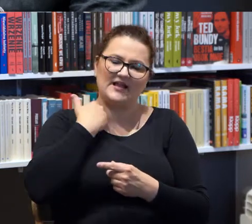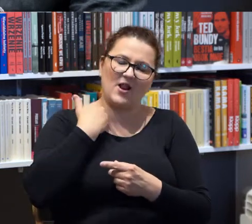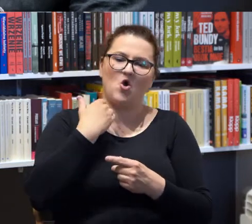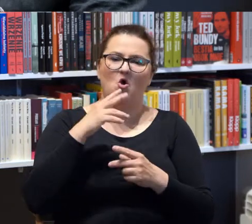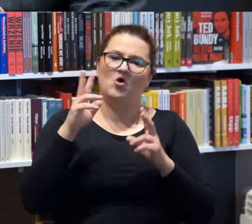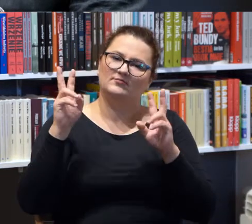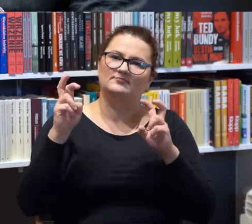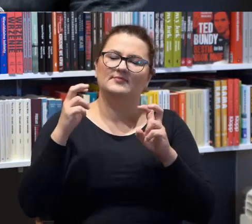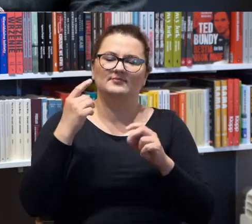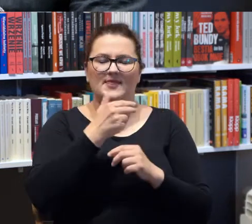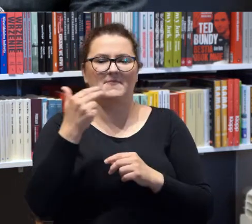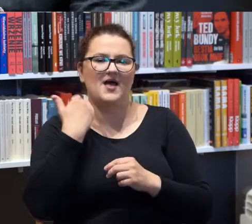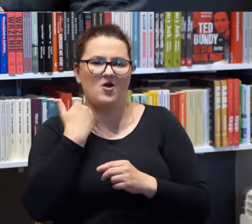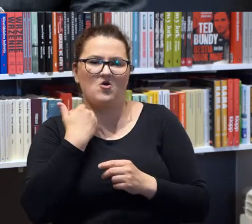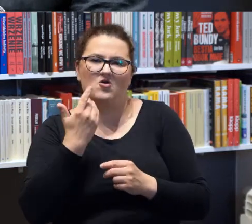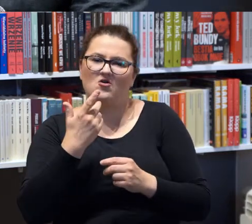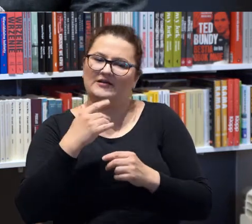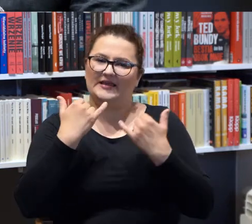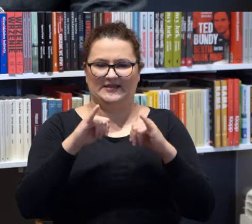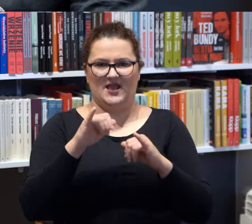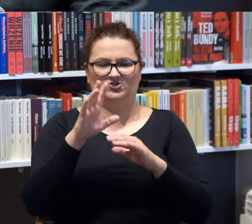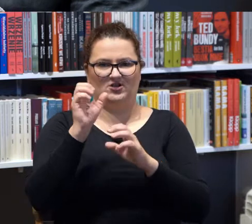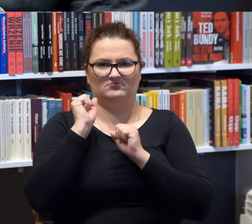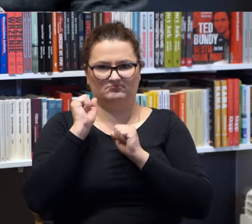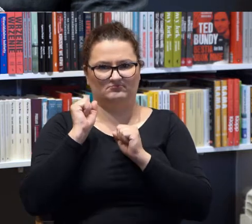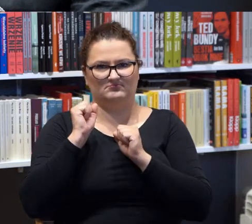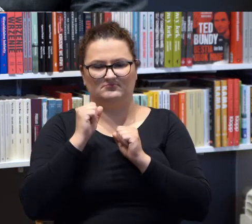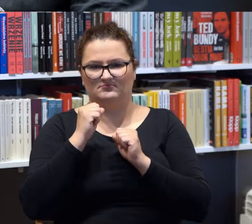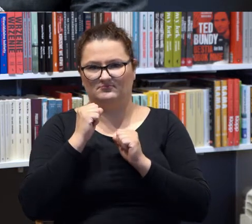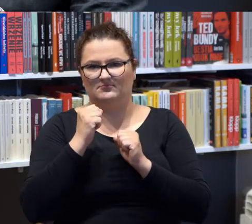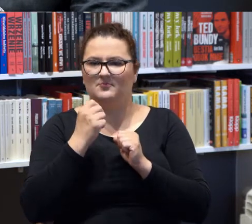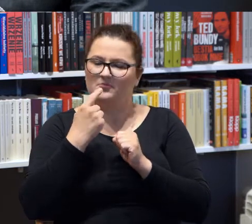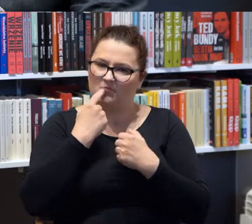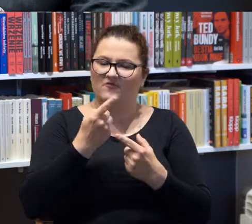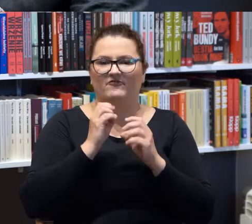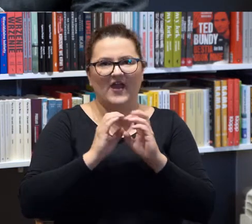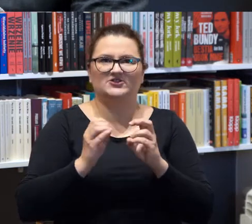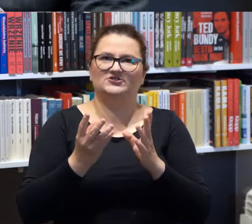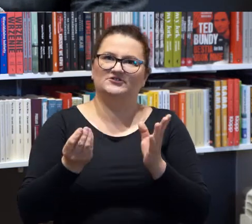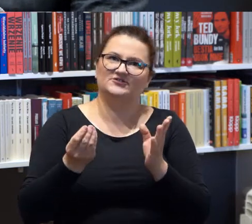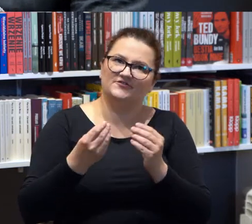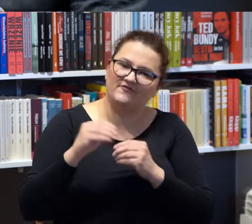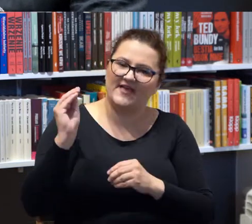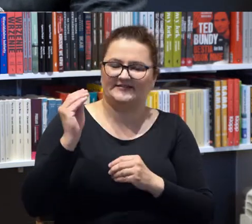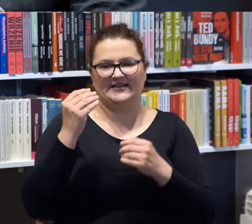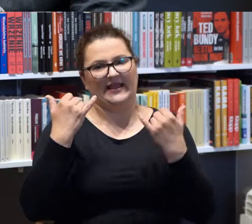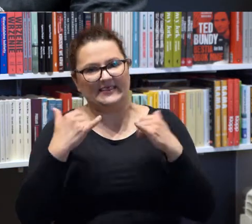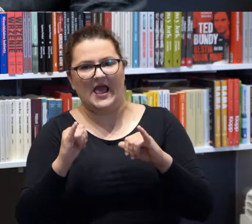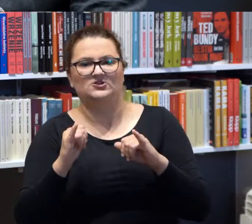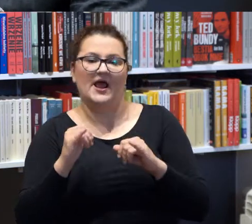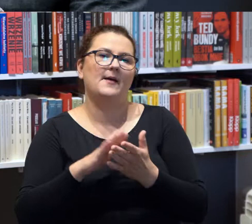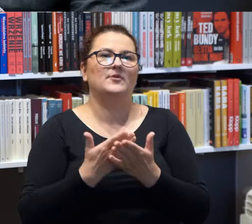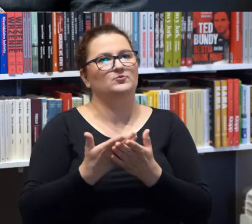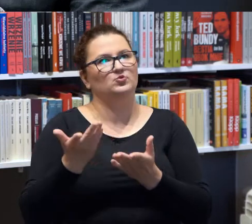i jakoś inaczej je trochę rozpatrywać i powiedzieć o nim coś więcej i wyjaśnić je inaczej niż na przykład, bo on ma